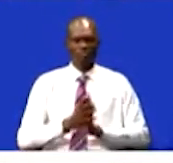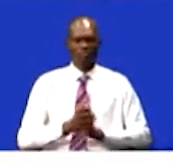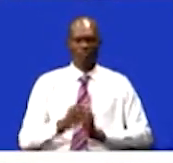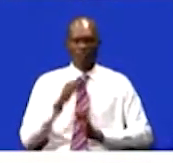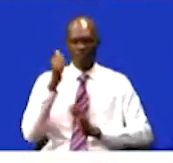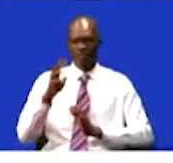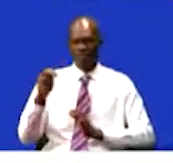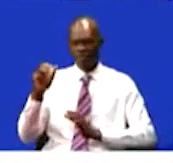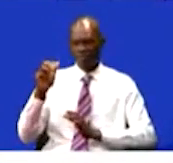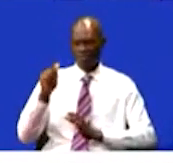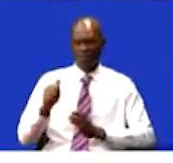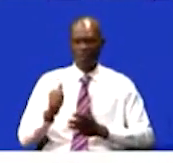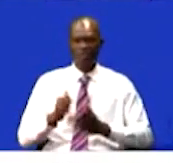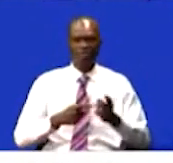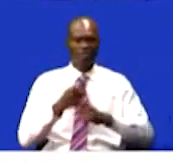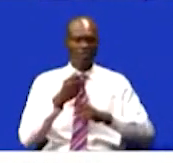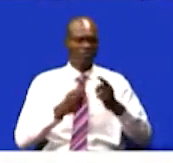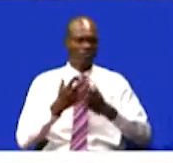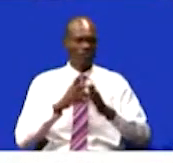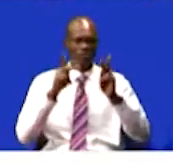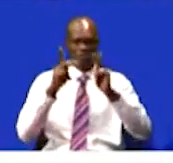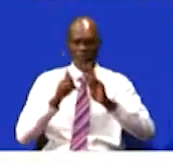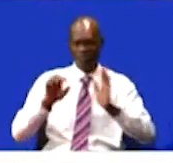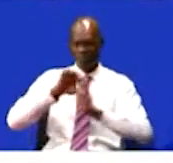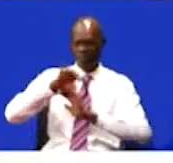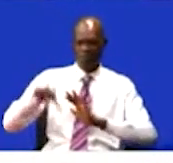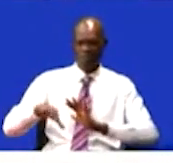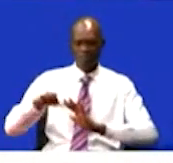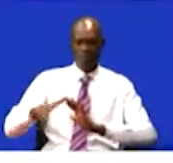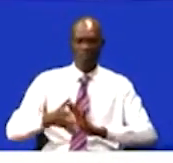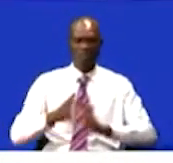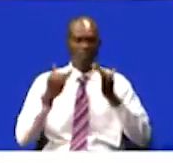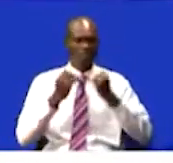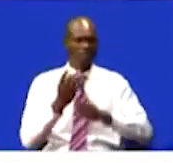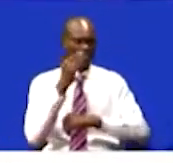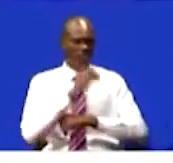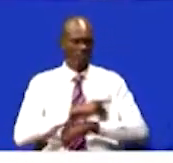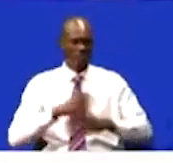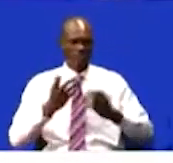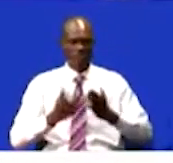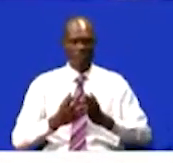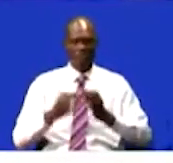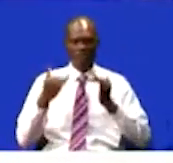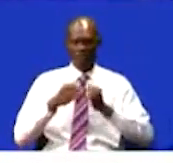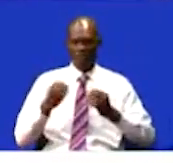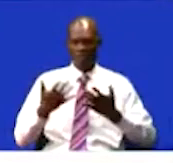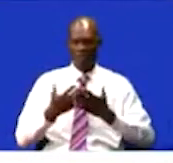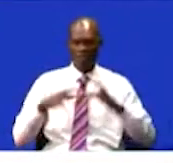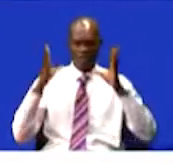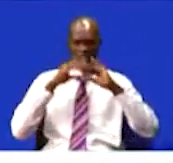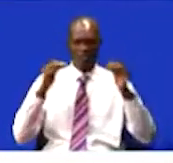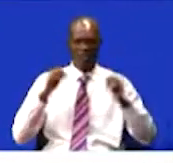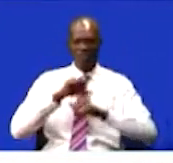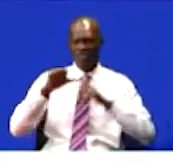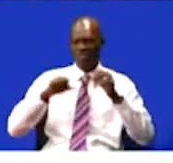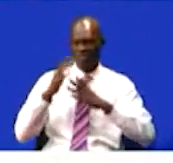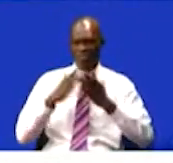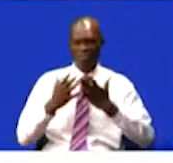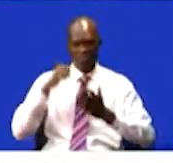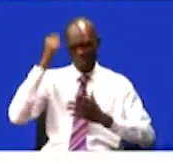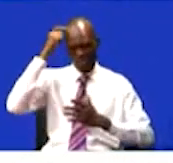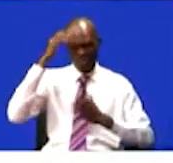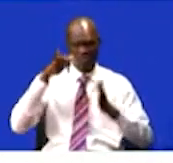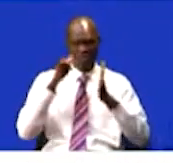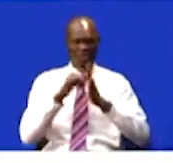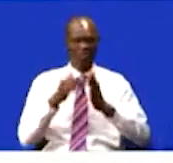Moko kuom MCAs mawuok e kaunti nieri ma Kisumo odiochieng' ma kawuono koro nyiero malich mokalo. Paro moro ma